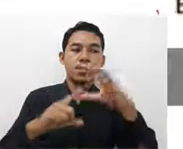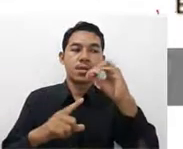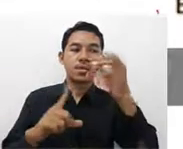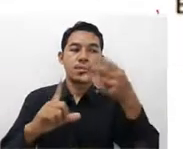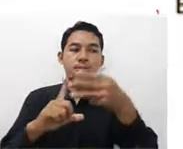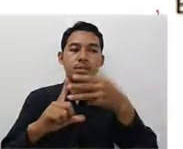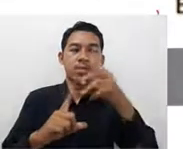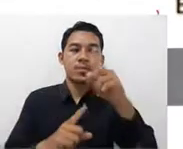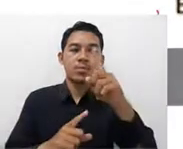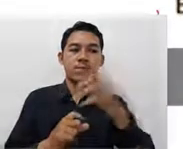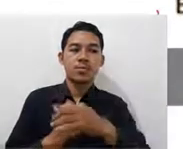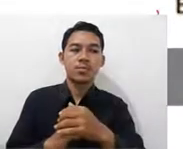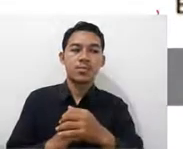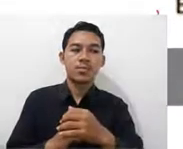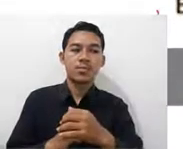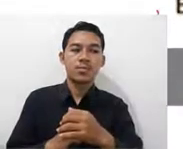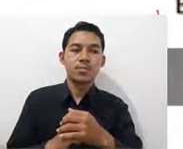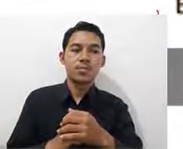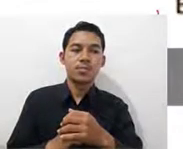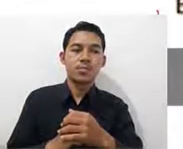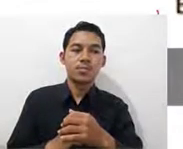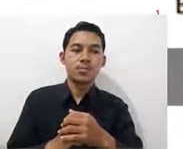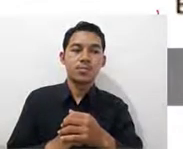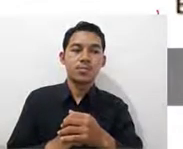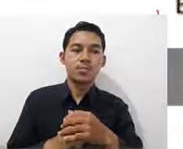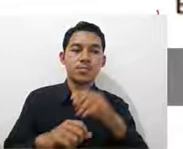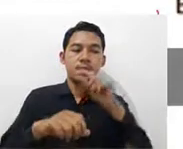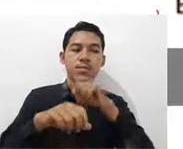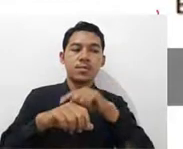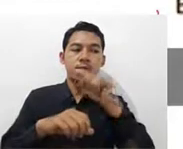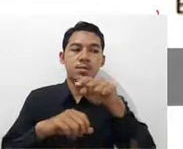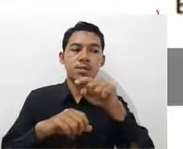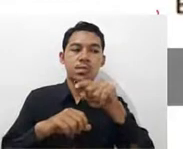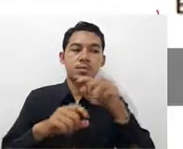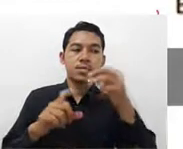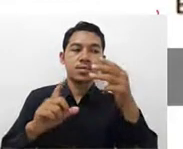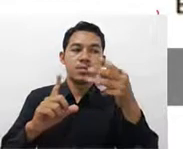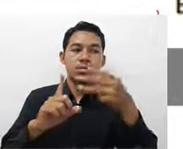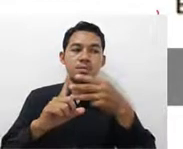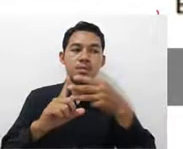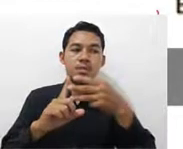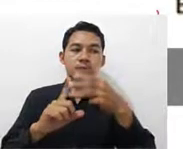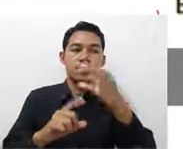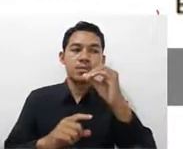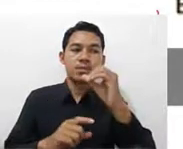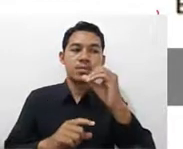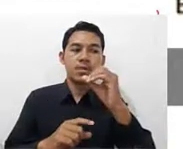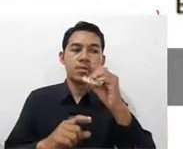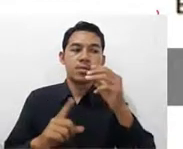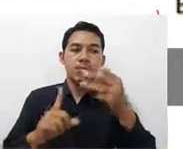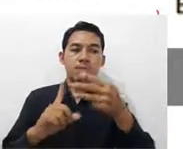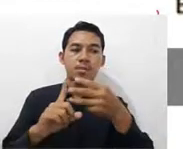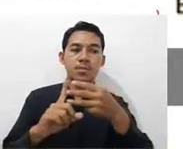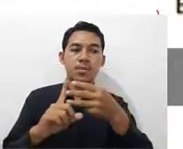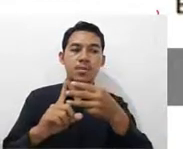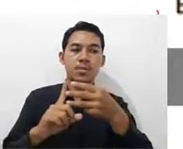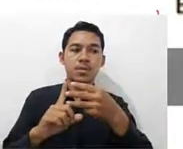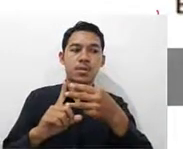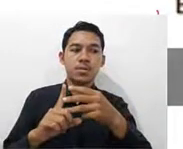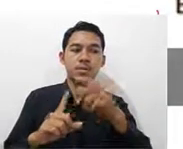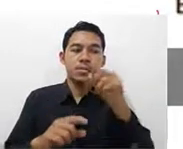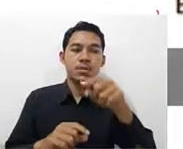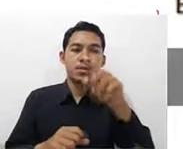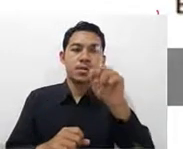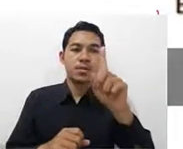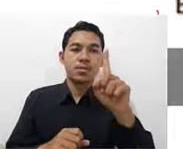nya 1. Nah yang di sini berarti ke sini berarti 0, A nya 0, kemudian B di